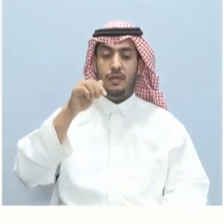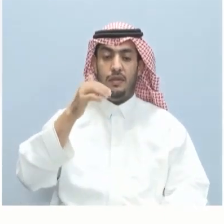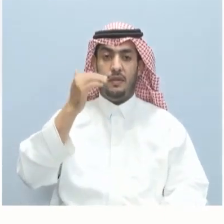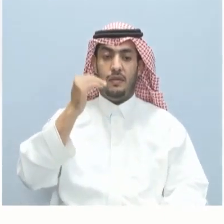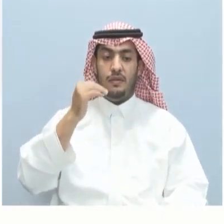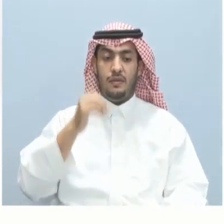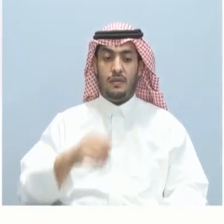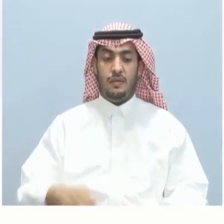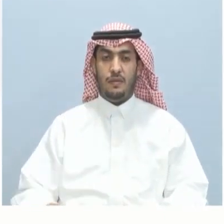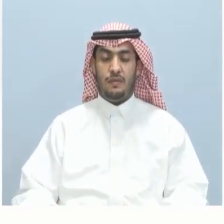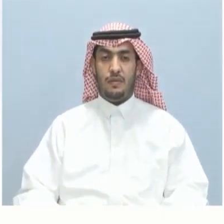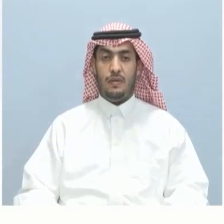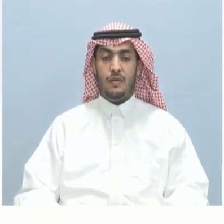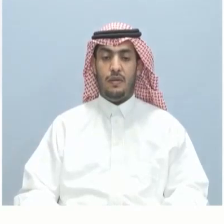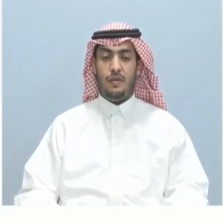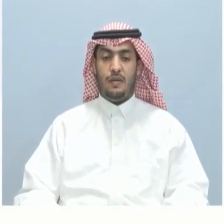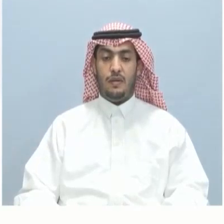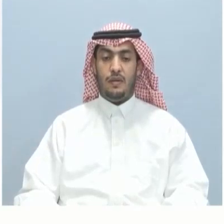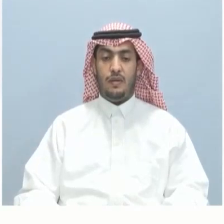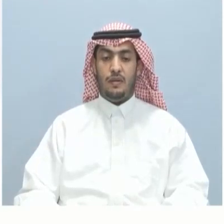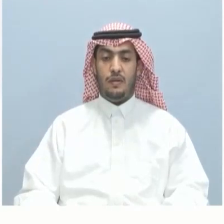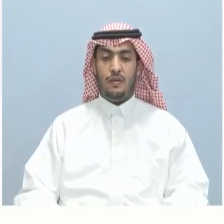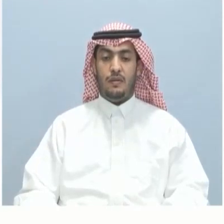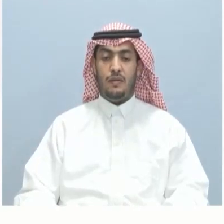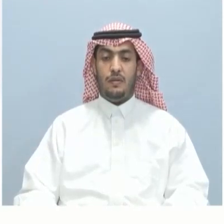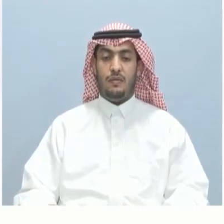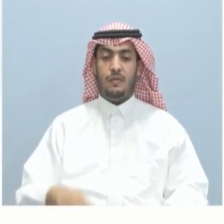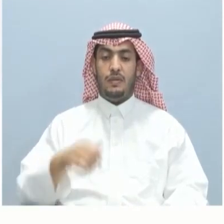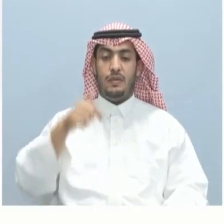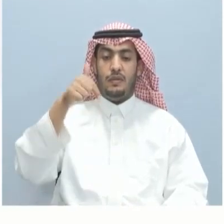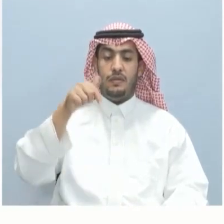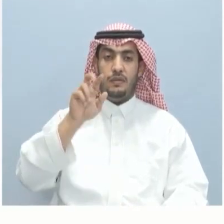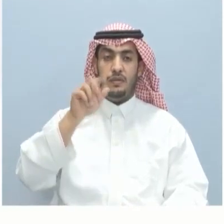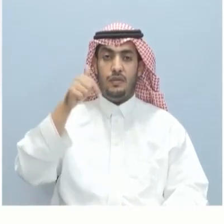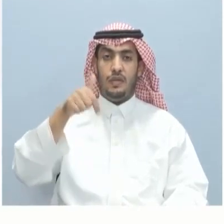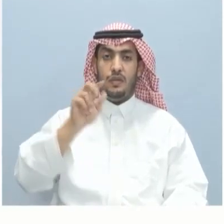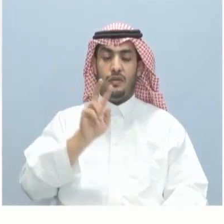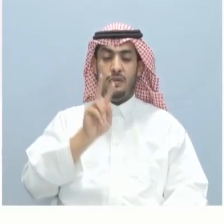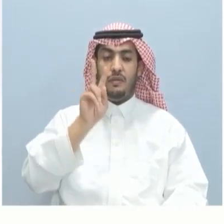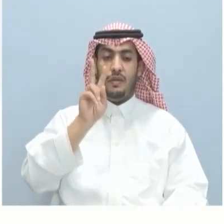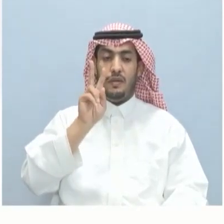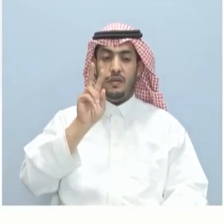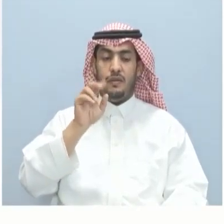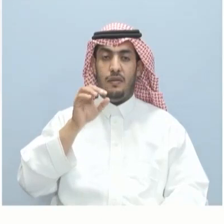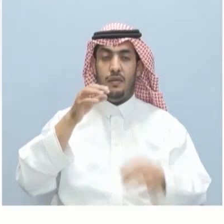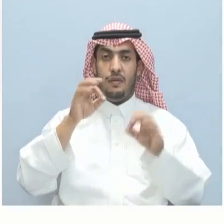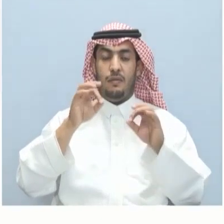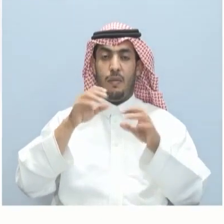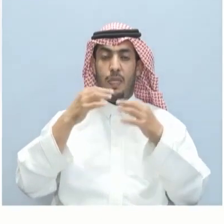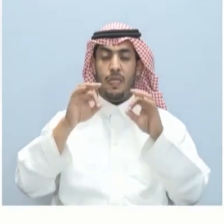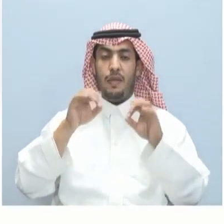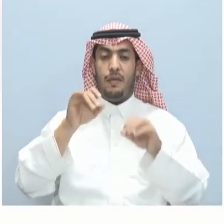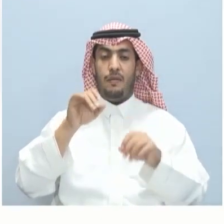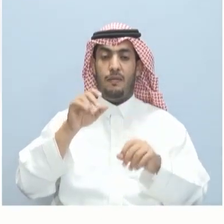بسته بكم ب 76 بوينت 76 طبعا والوحده